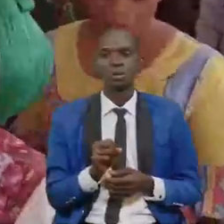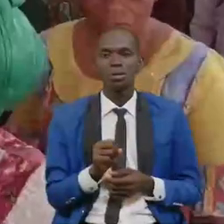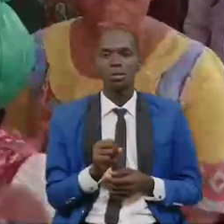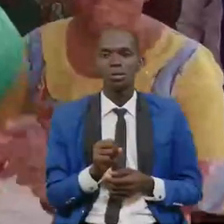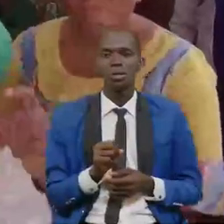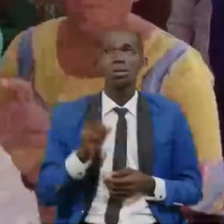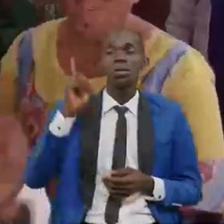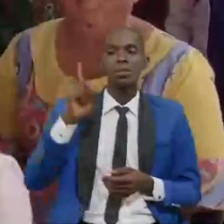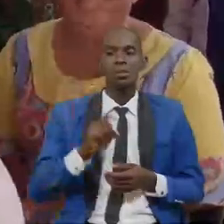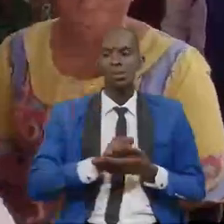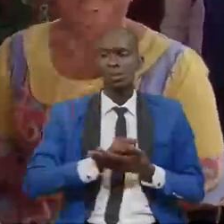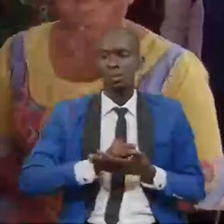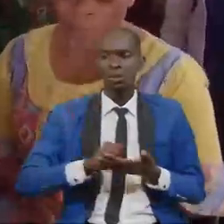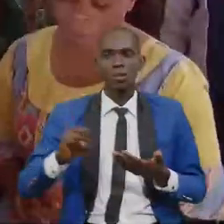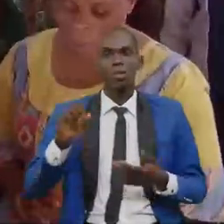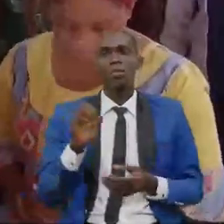il sanctifie,